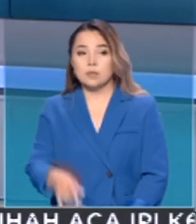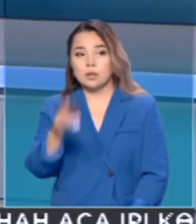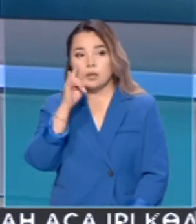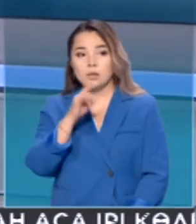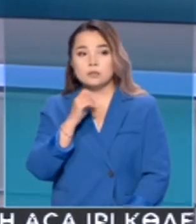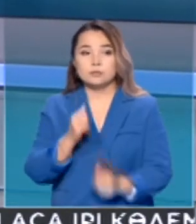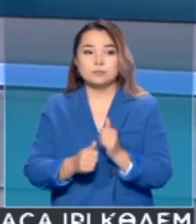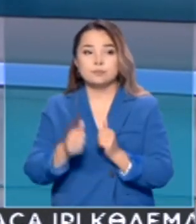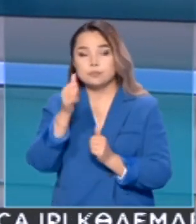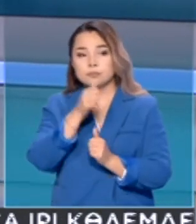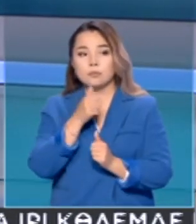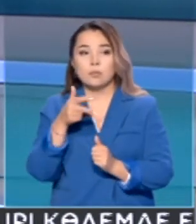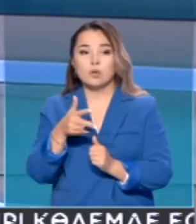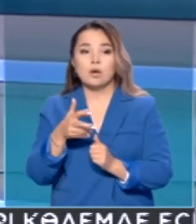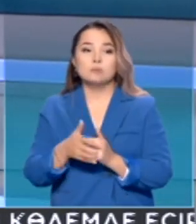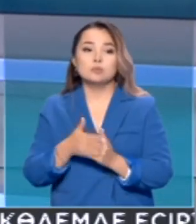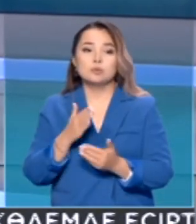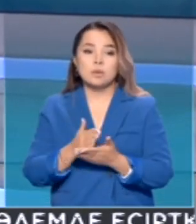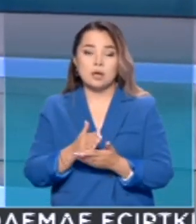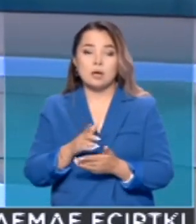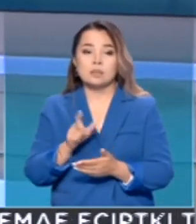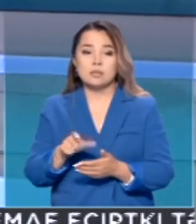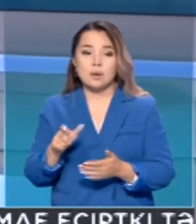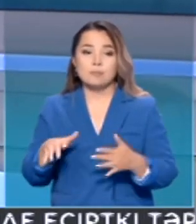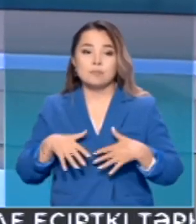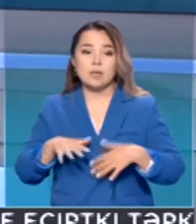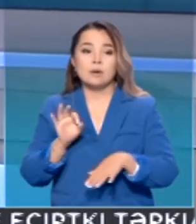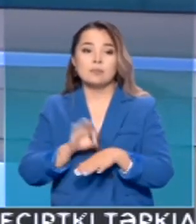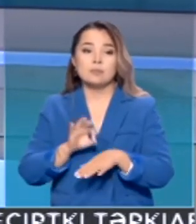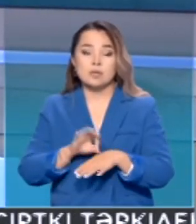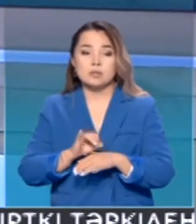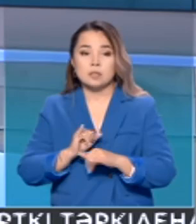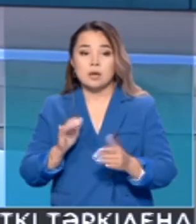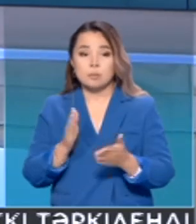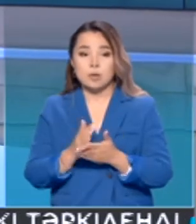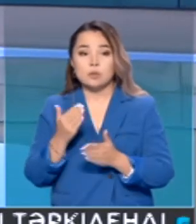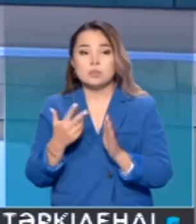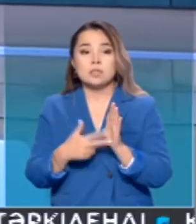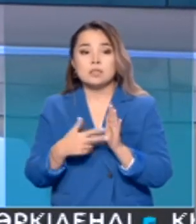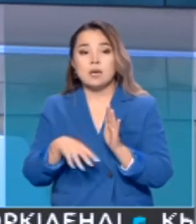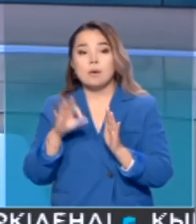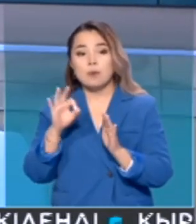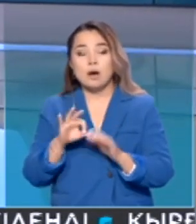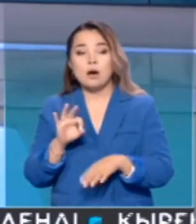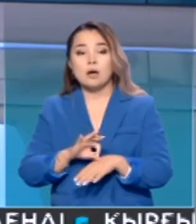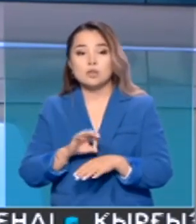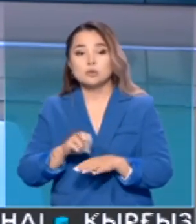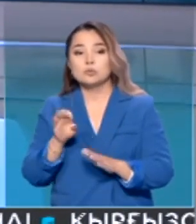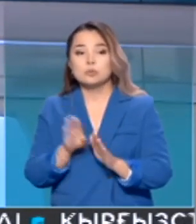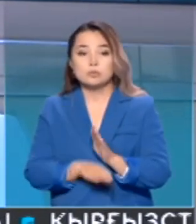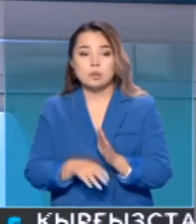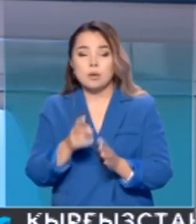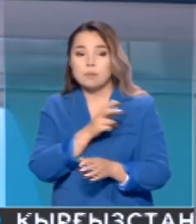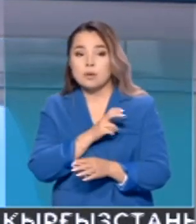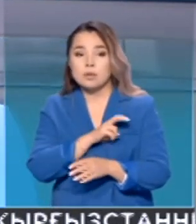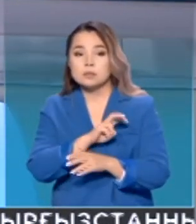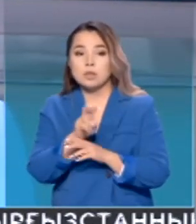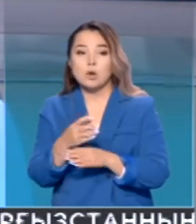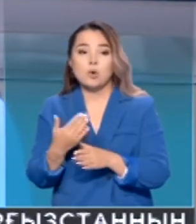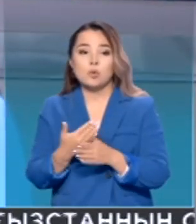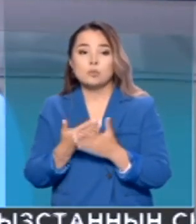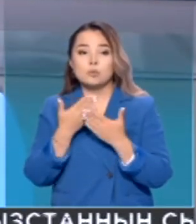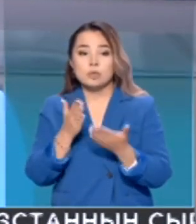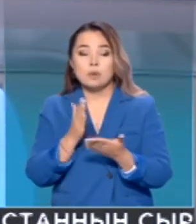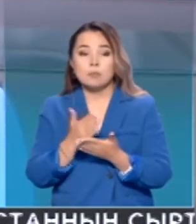Қазақстанда жыл сайын 3,5 мыңға жуық адам өкпенің қатерлі ісігіне шалдығады. Оның 80% ауруы асқынып кеткенде дәрігердің көмегіне